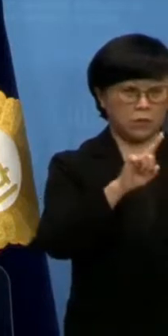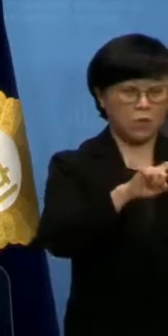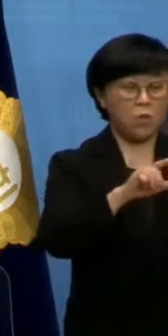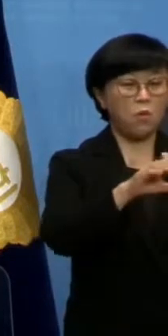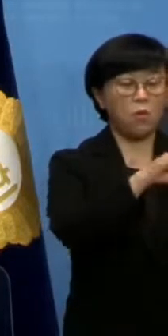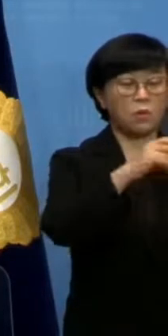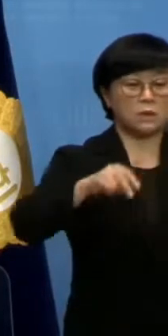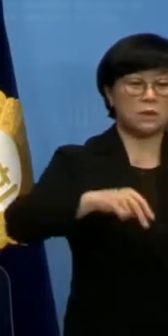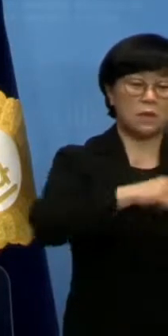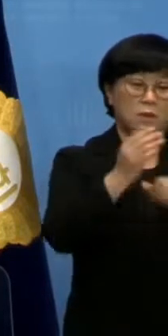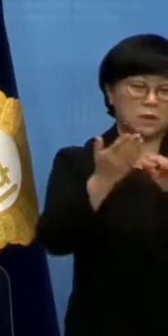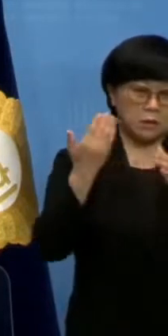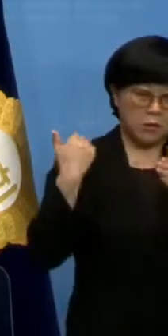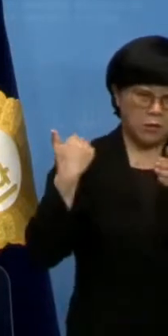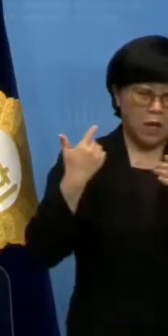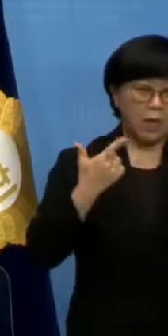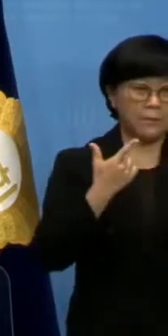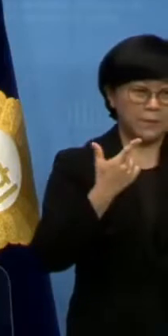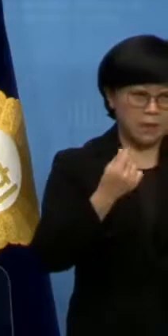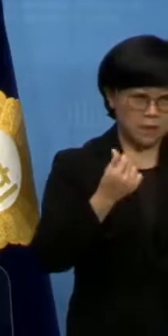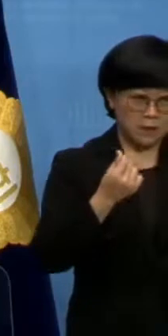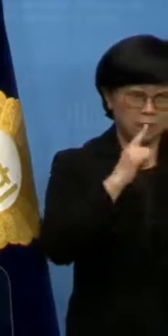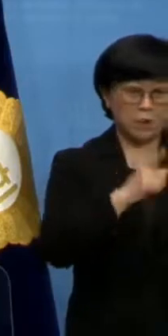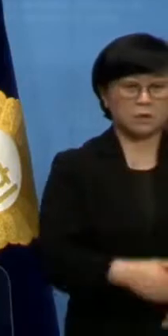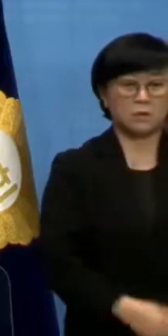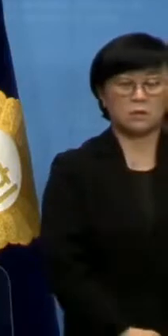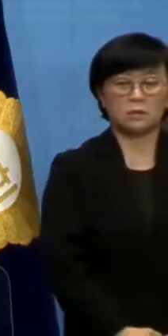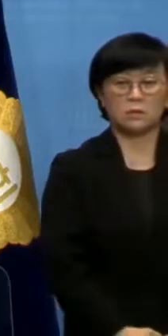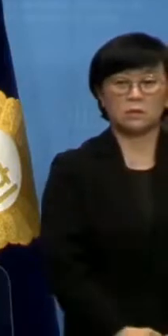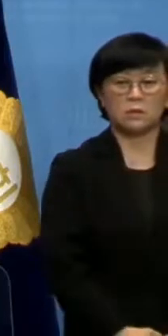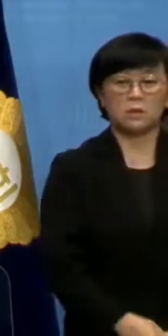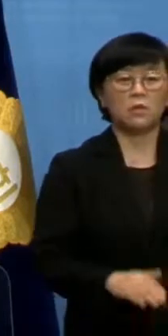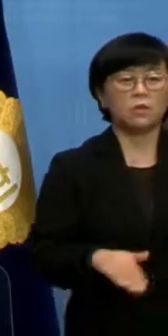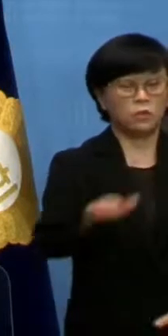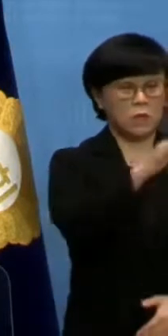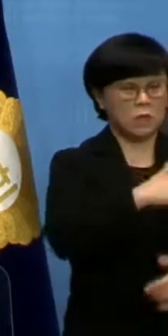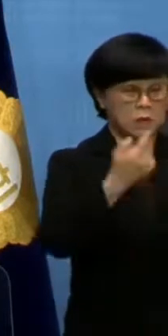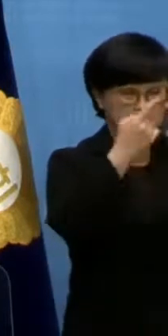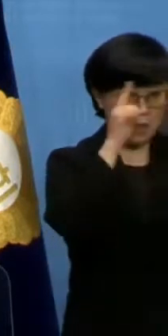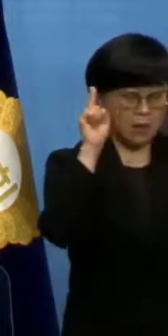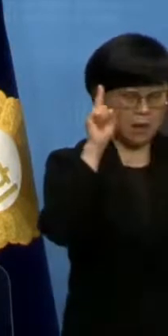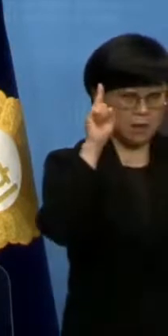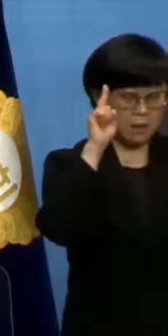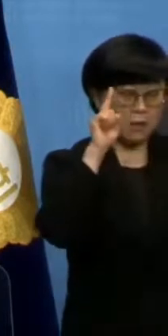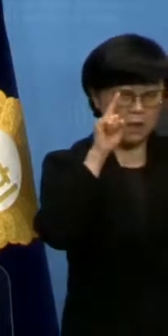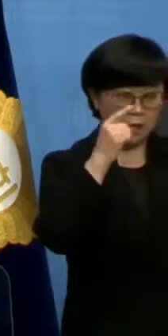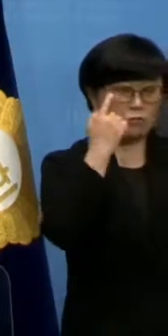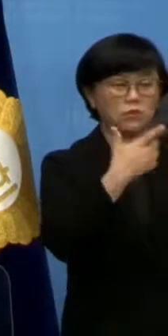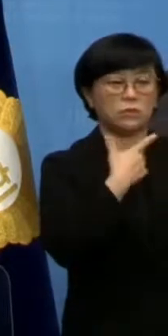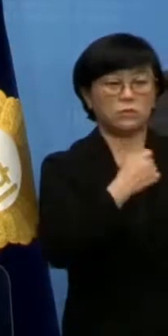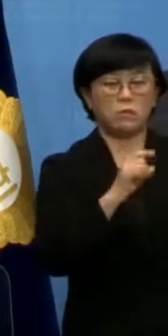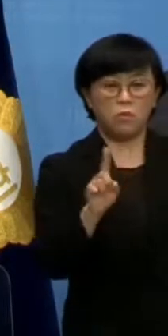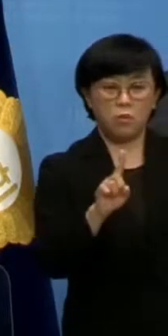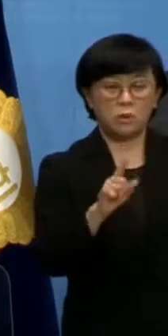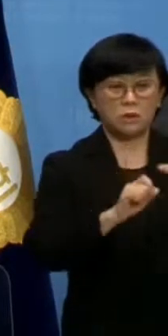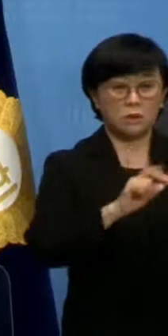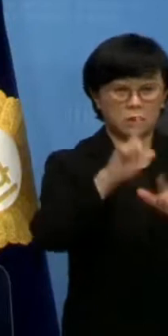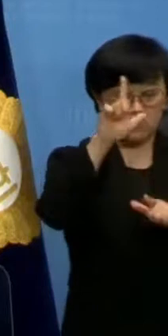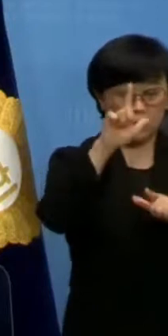코로나 사태 이전과 별반 다를 것이 없습니다. 우리는 대학에게 묻지 않을 수 없습니다.